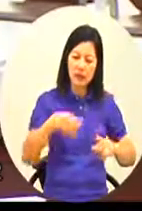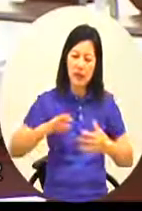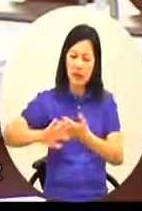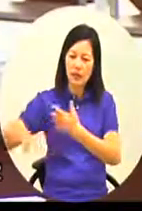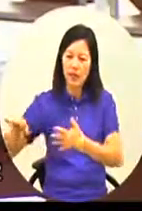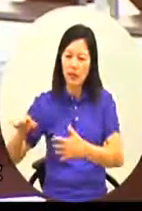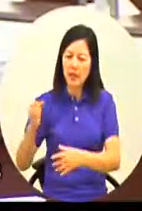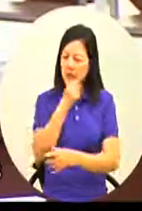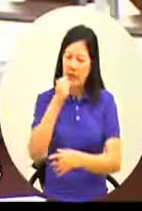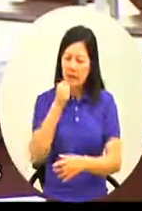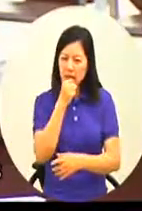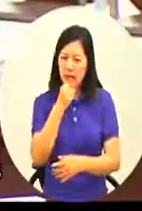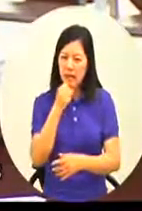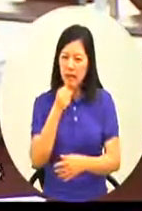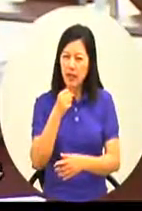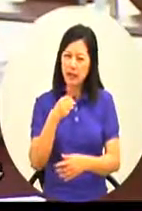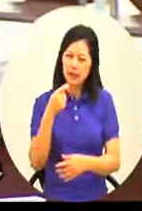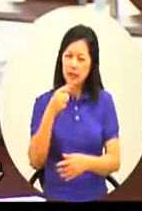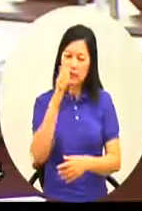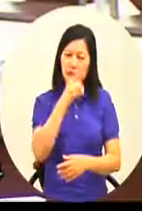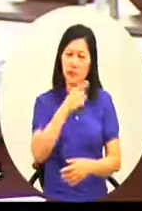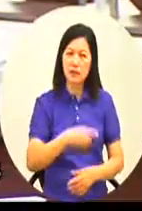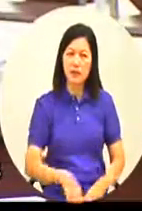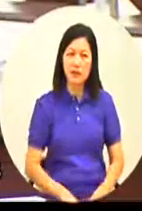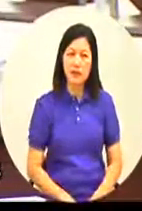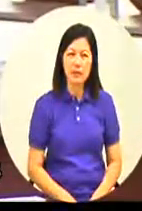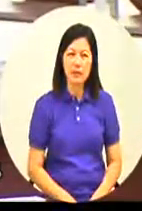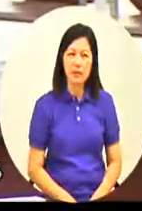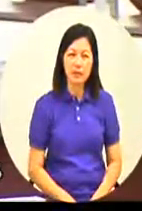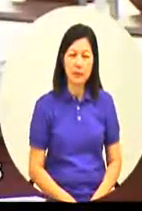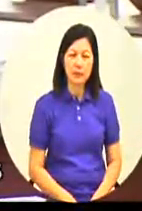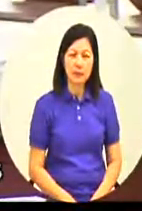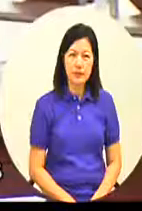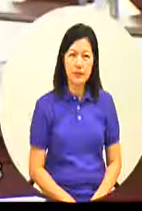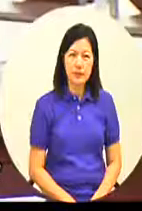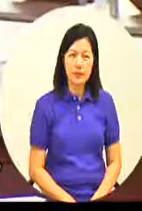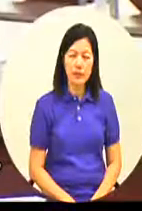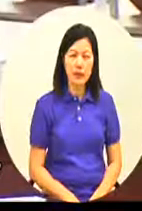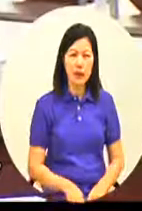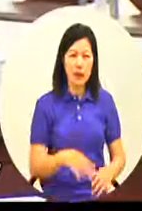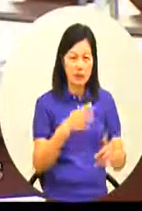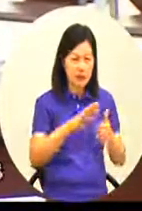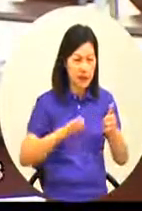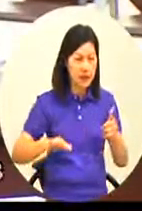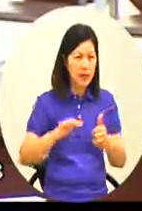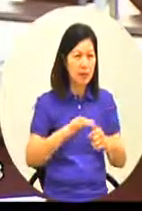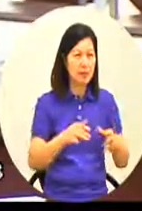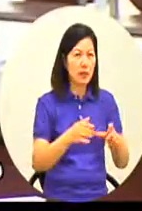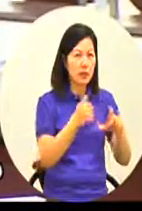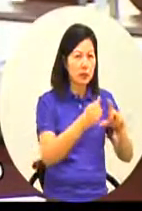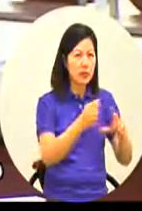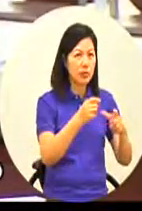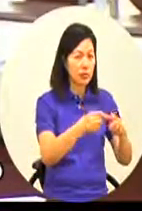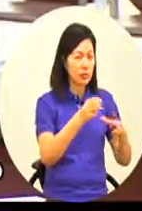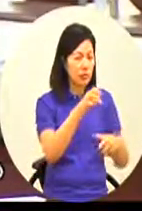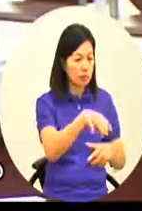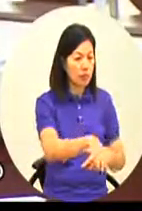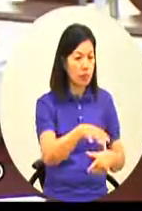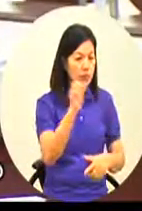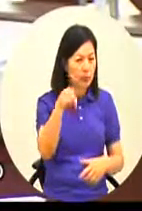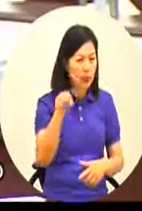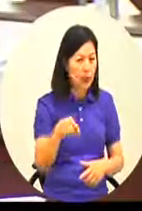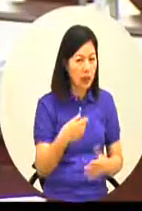啊，所以袂要紧啦，因为我咧讲的讲管理机关唔是恁啦。对，伊你无做应用伊，市公所、区公所伊来同意，你是要来安怎？